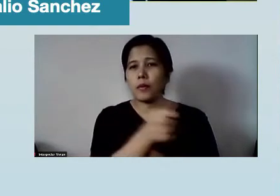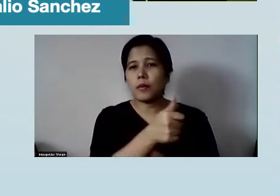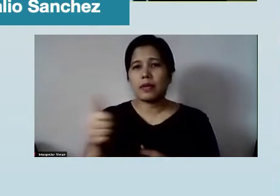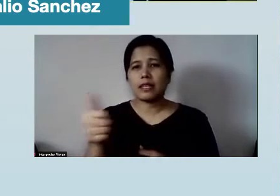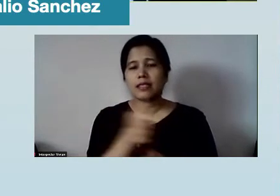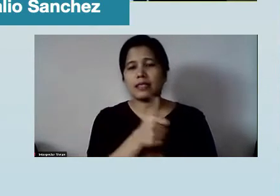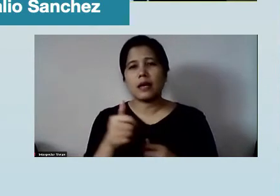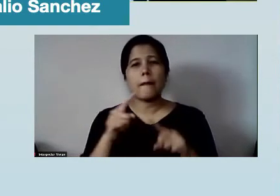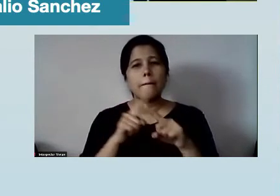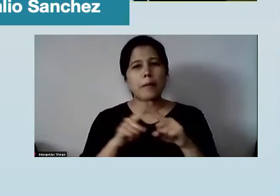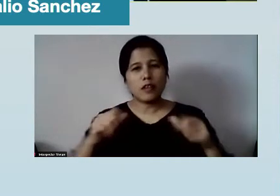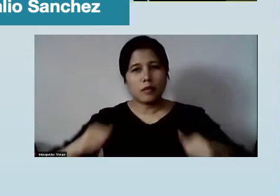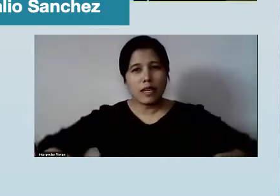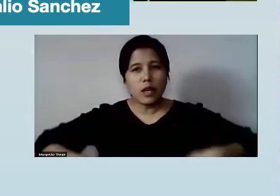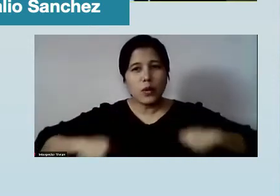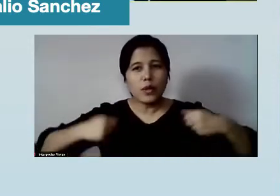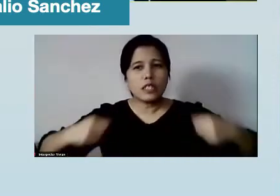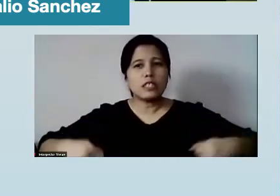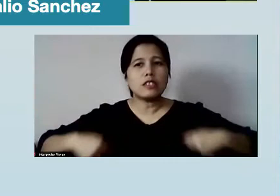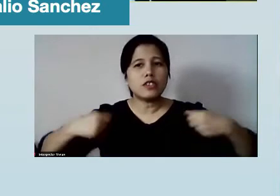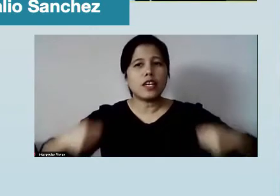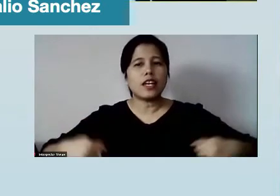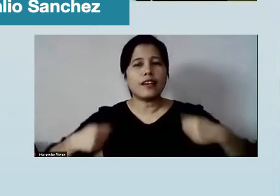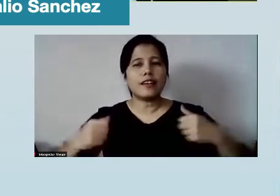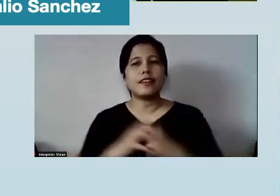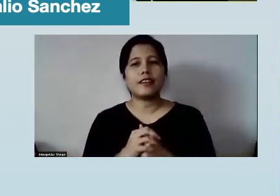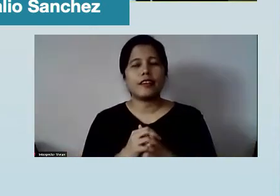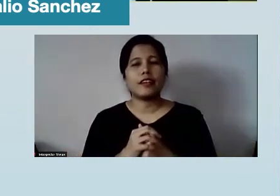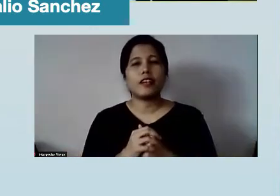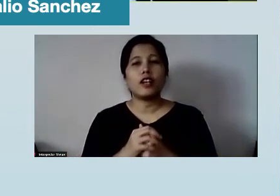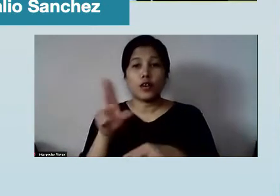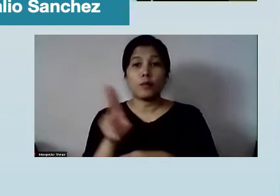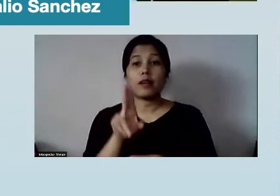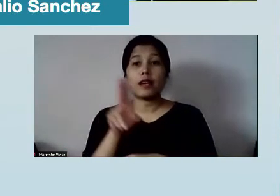yung mga naka-wheelchairs, no, yung gumagamit ng mga